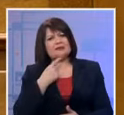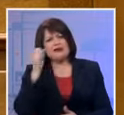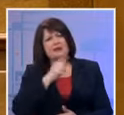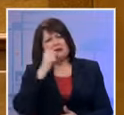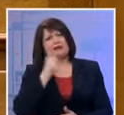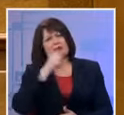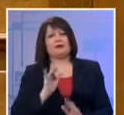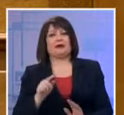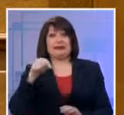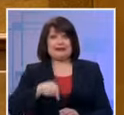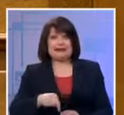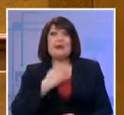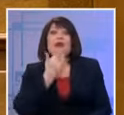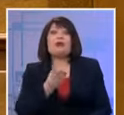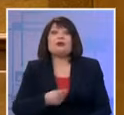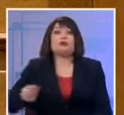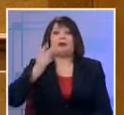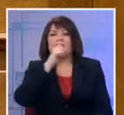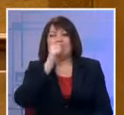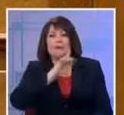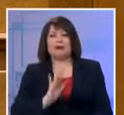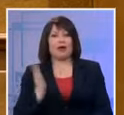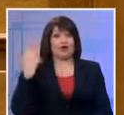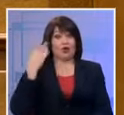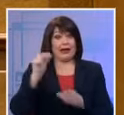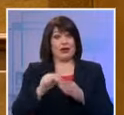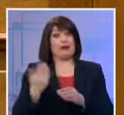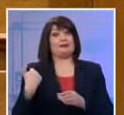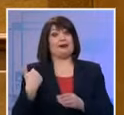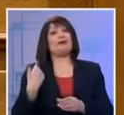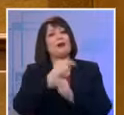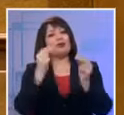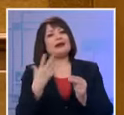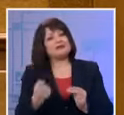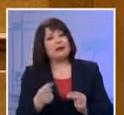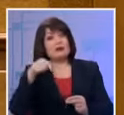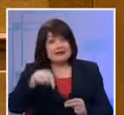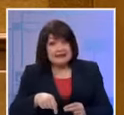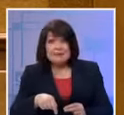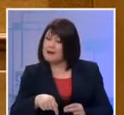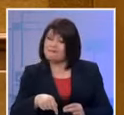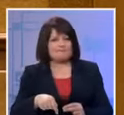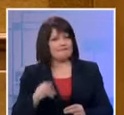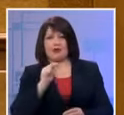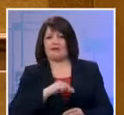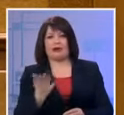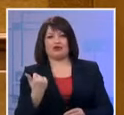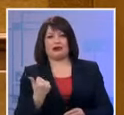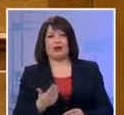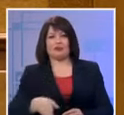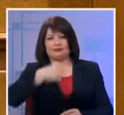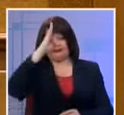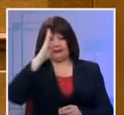ψέματα. Σήμερα πια δεν μπορείτε. Τότε τα ψέματά σας απέδιδαν. Σήμερα τα ψέματά σας δεν ωφελούν πια.